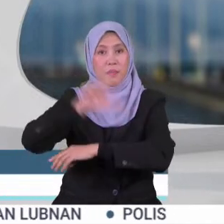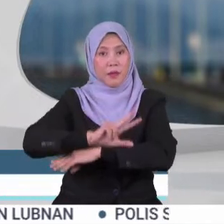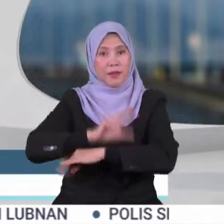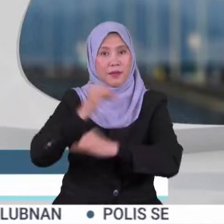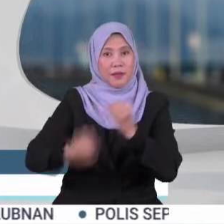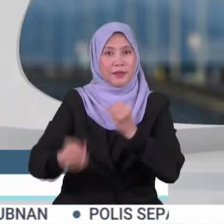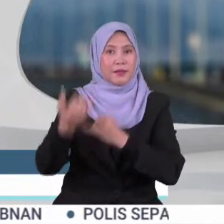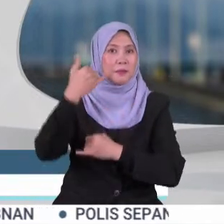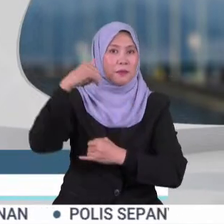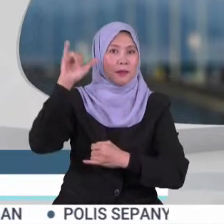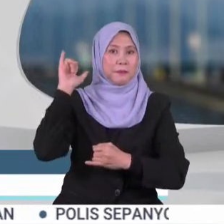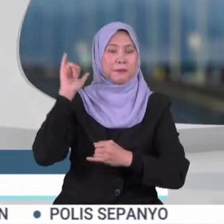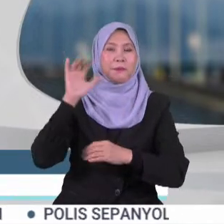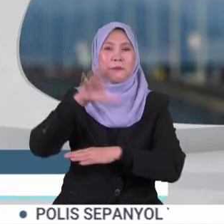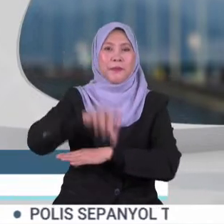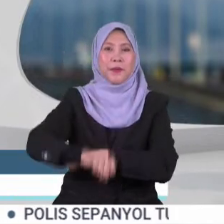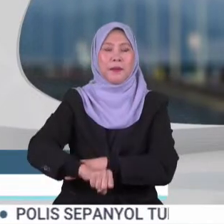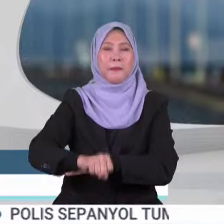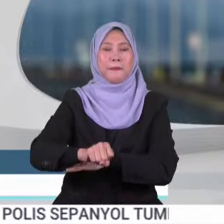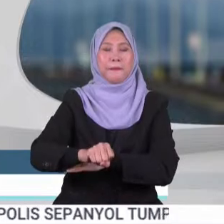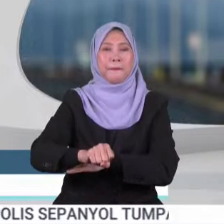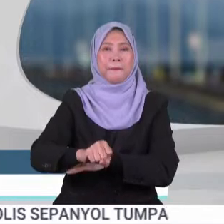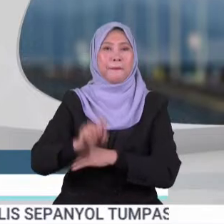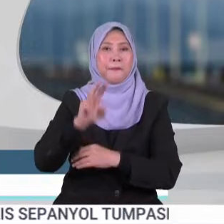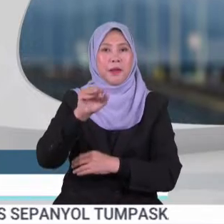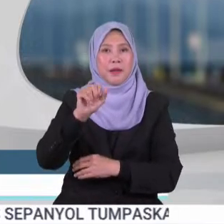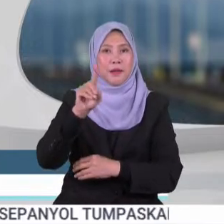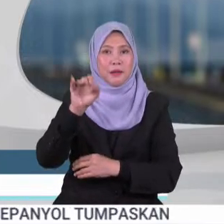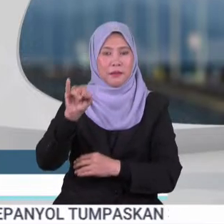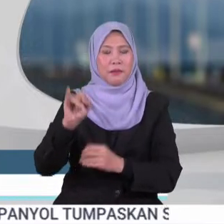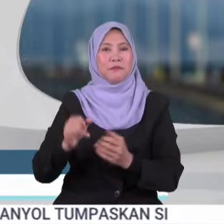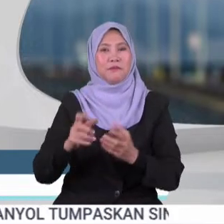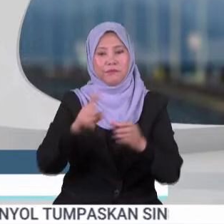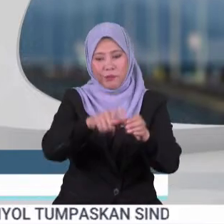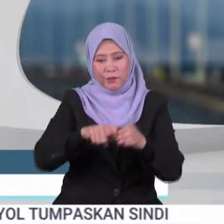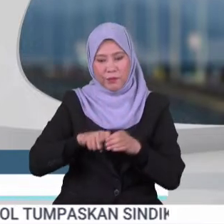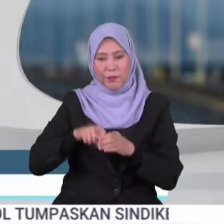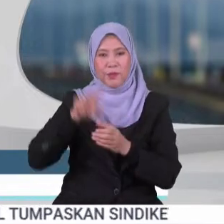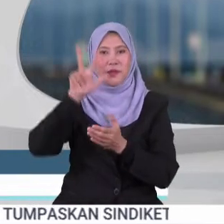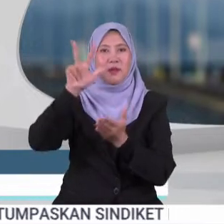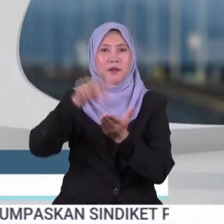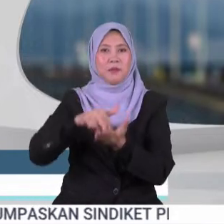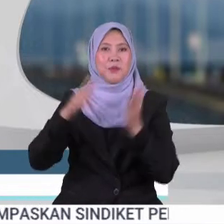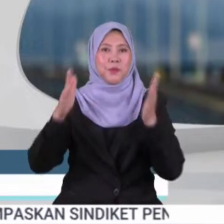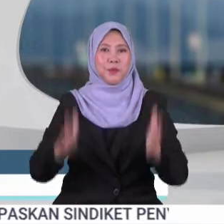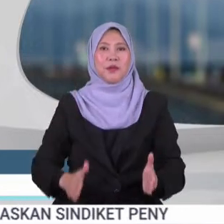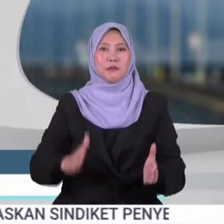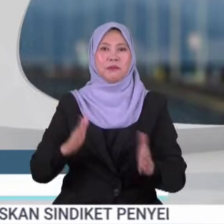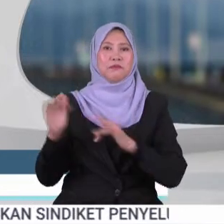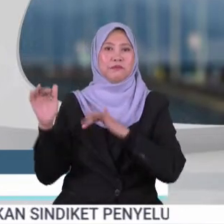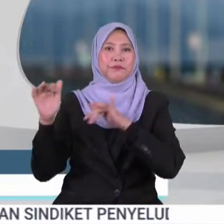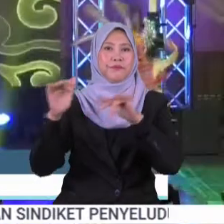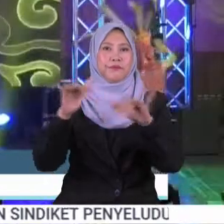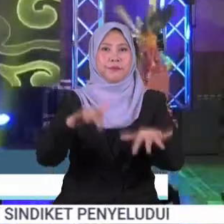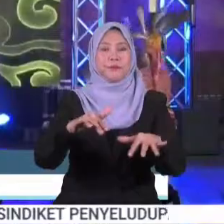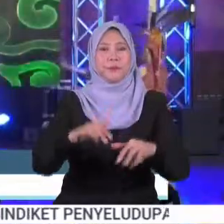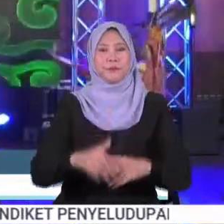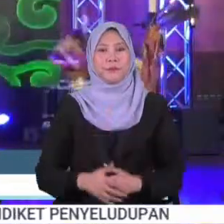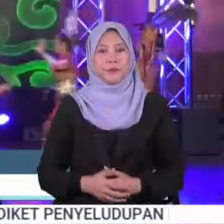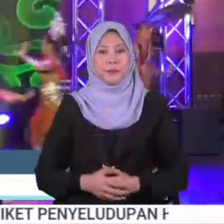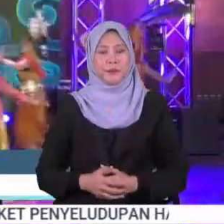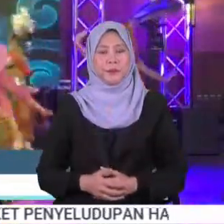berakhir semalam menerusi Malam Bahtera Madani berjaya menarik penyertaan 3,000 pengunjung.